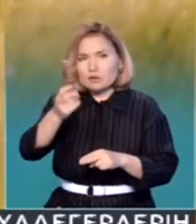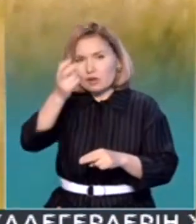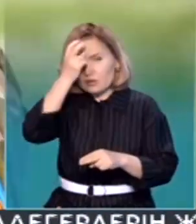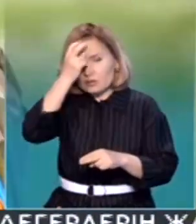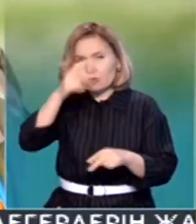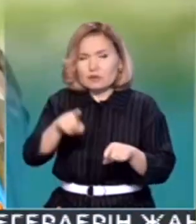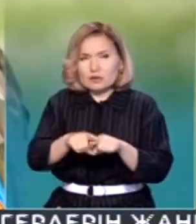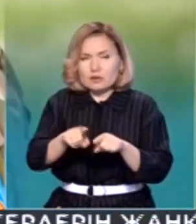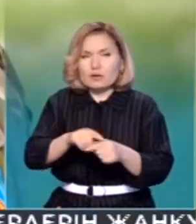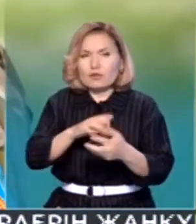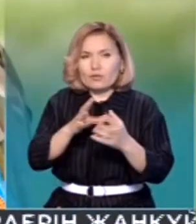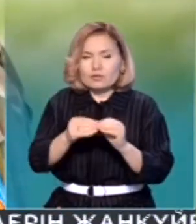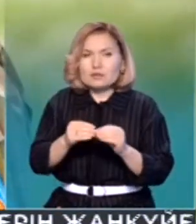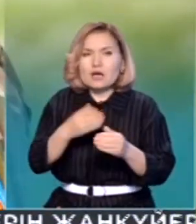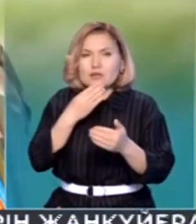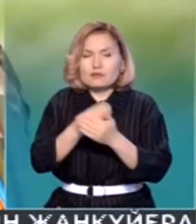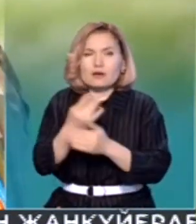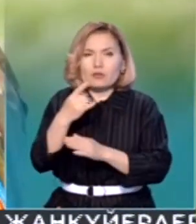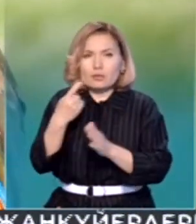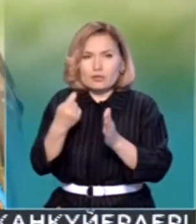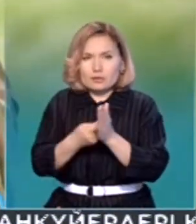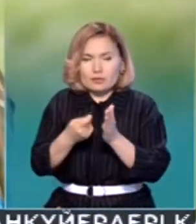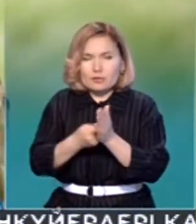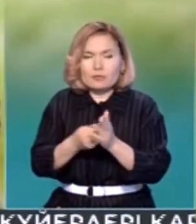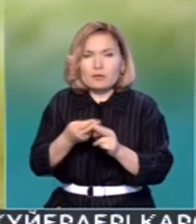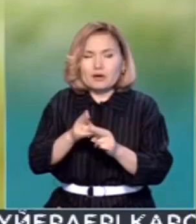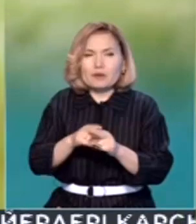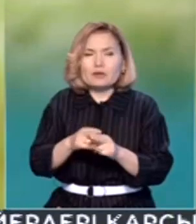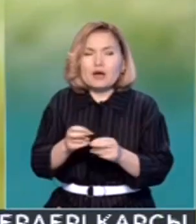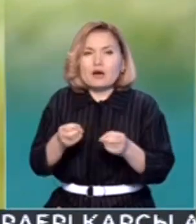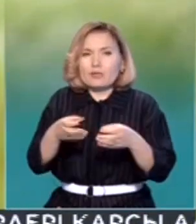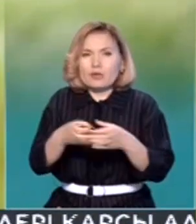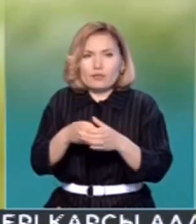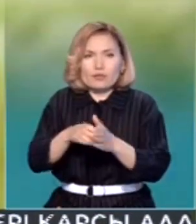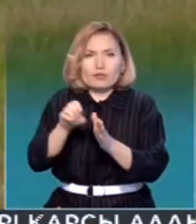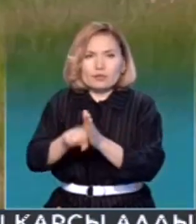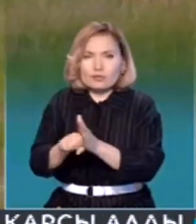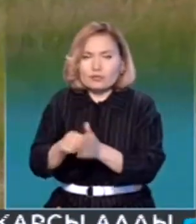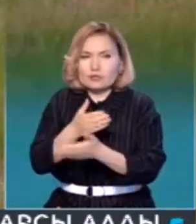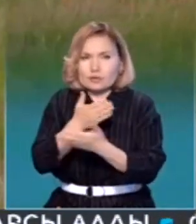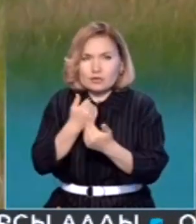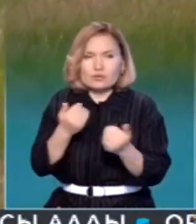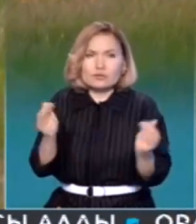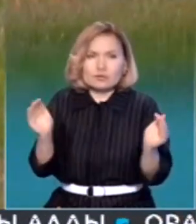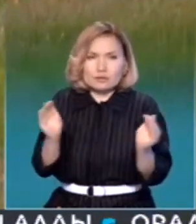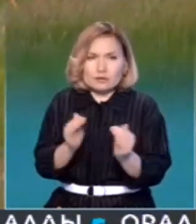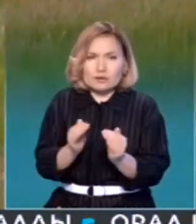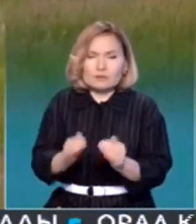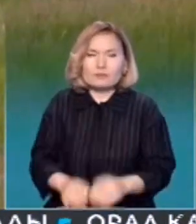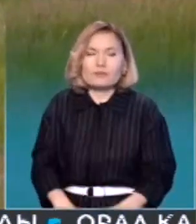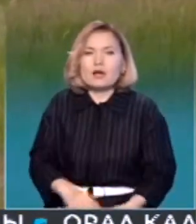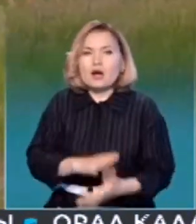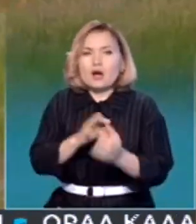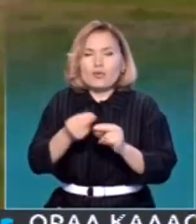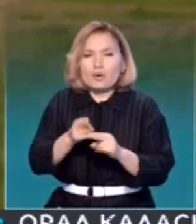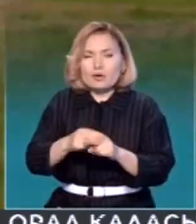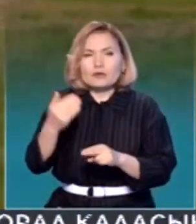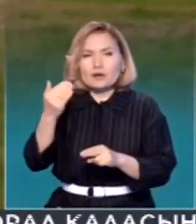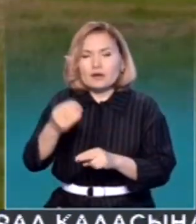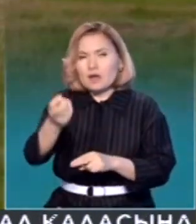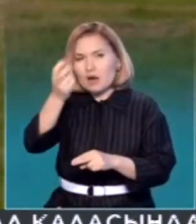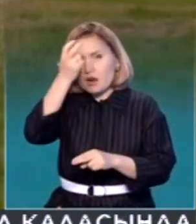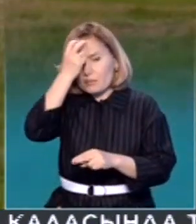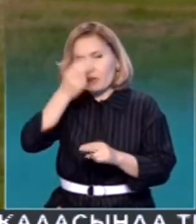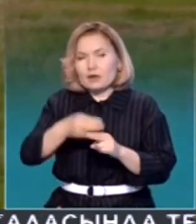жүре береді. Ертеректе браконьерлер болды, қазір басылды, ондайлар тыныш. Күзетпен заңның күшейтілгеніне қарамастан киік